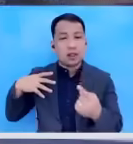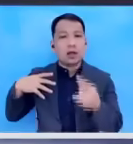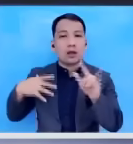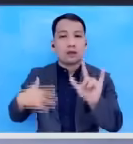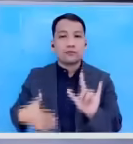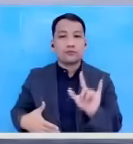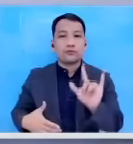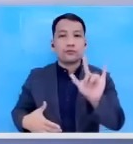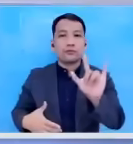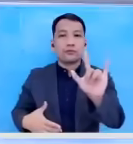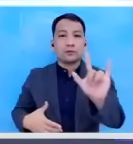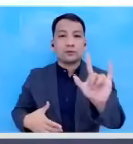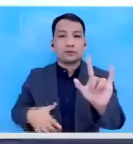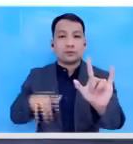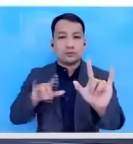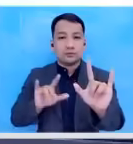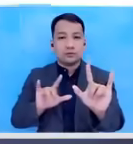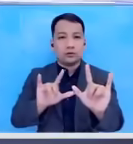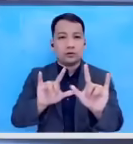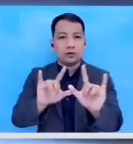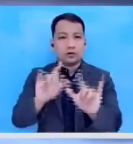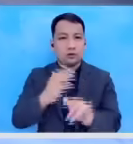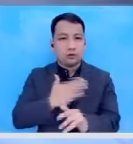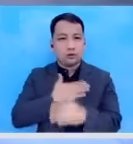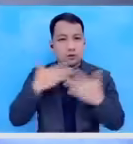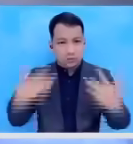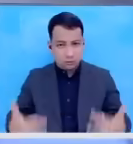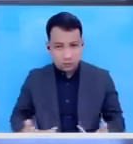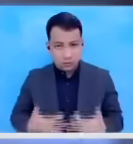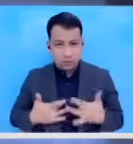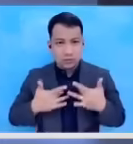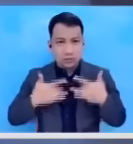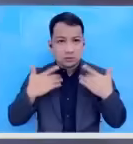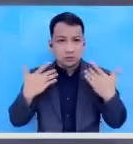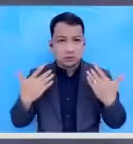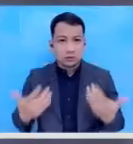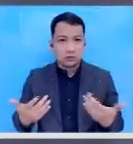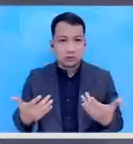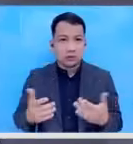you. Sa buhay kong ito'y ikaw